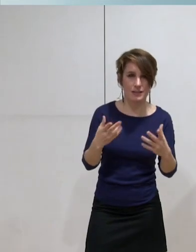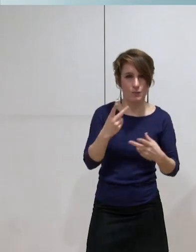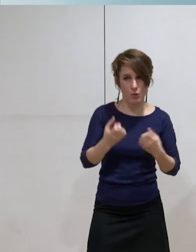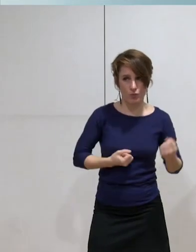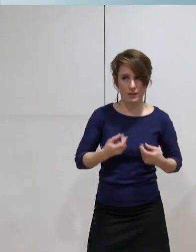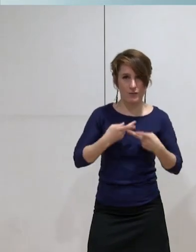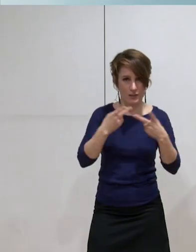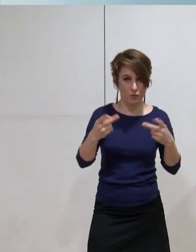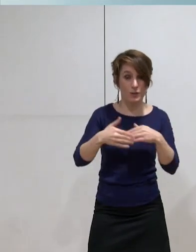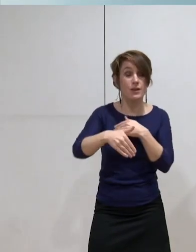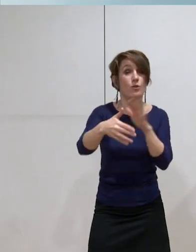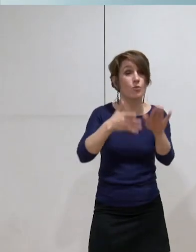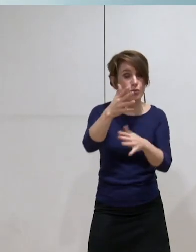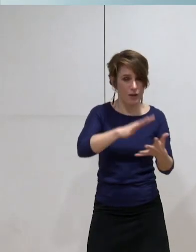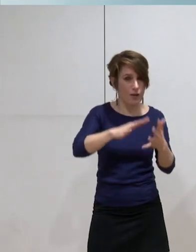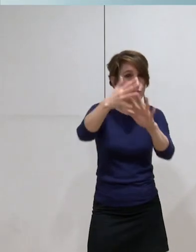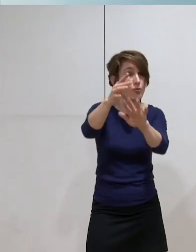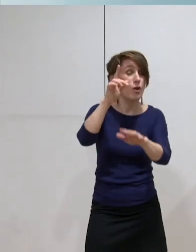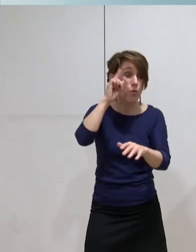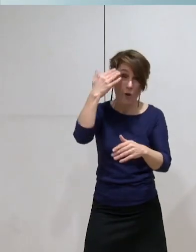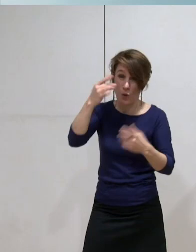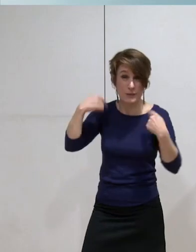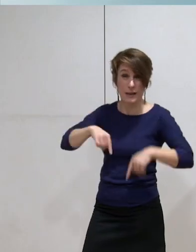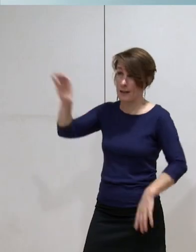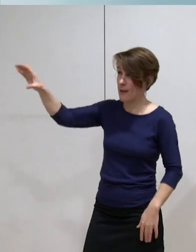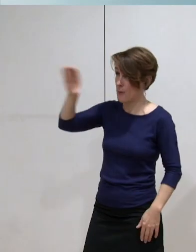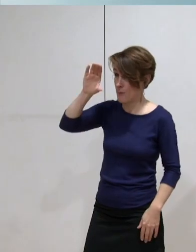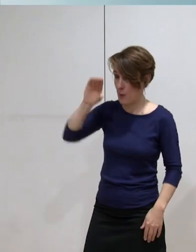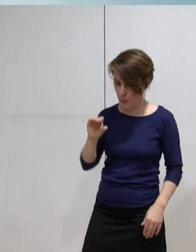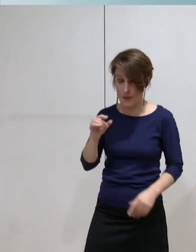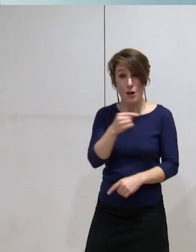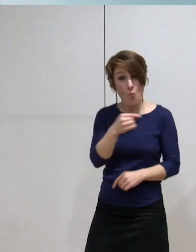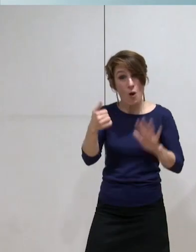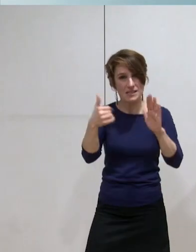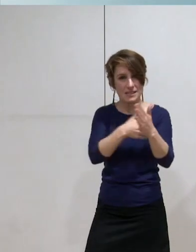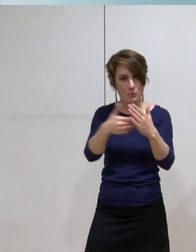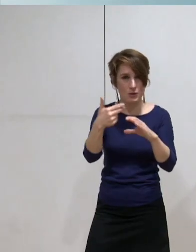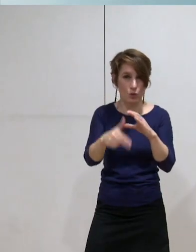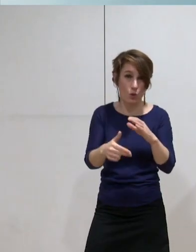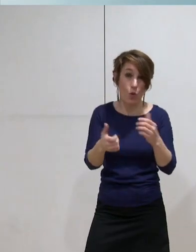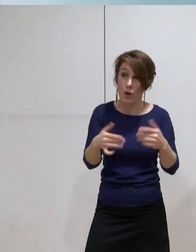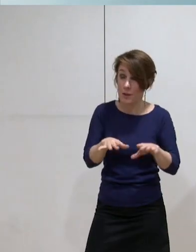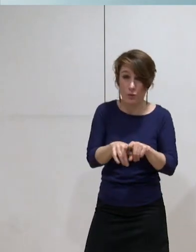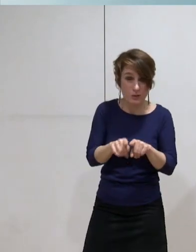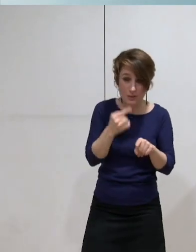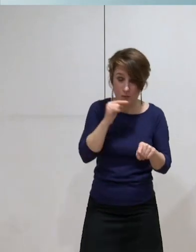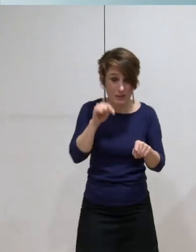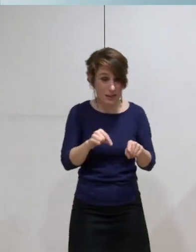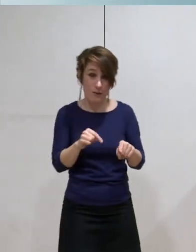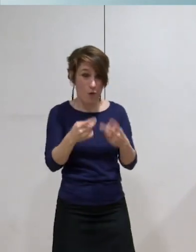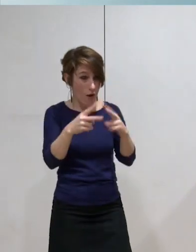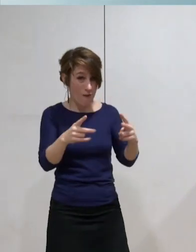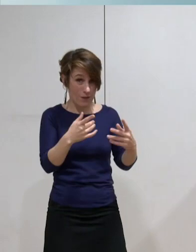nouveau en 2017 nouvelle baisse de près de 6 millions d'euros que pour adapter la ville aux enjeux du 21e